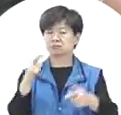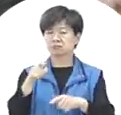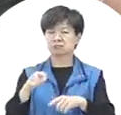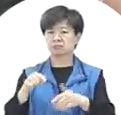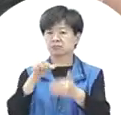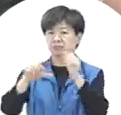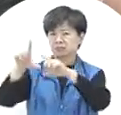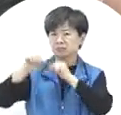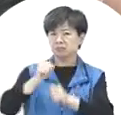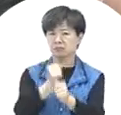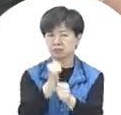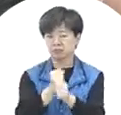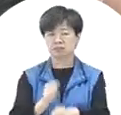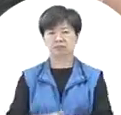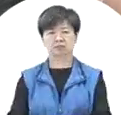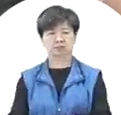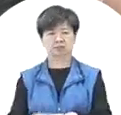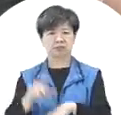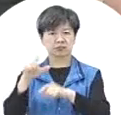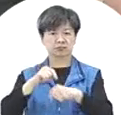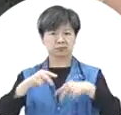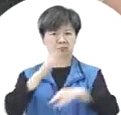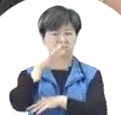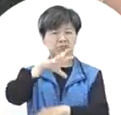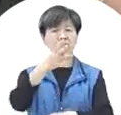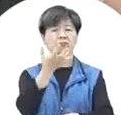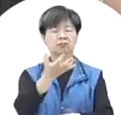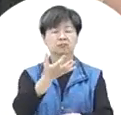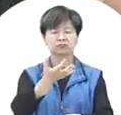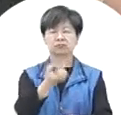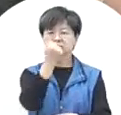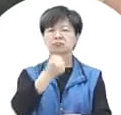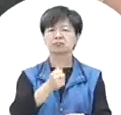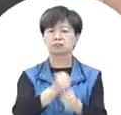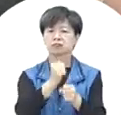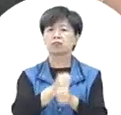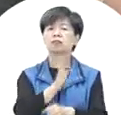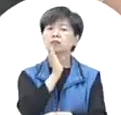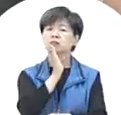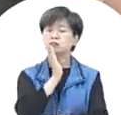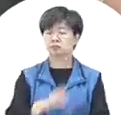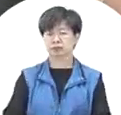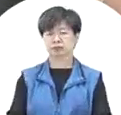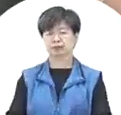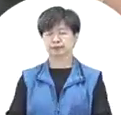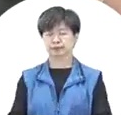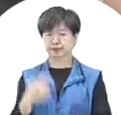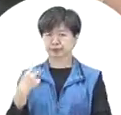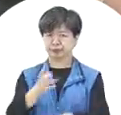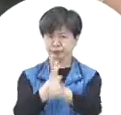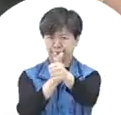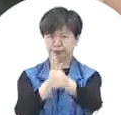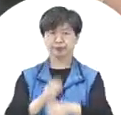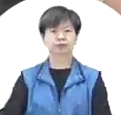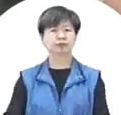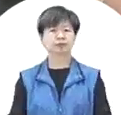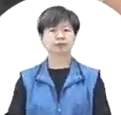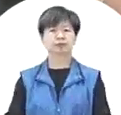是按照行政权来做。然后我再请教你一个问题哈， 是。